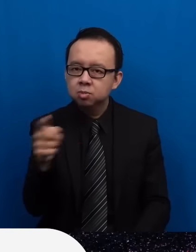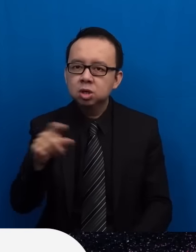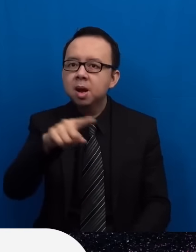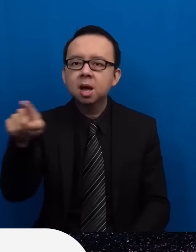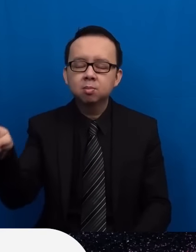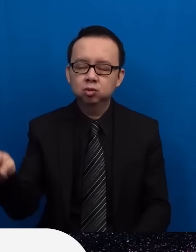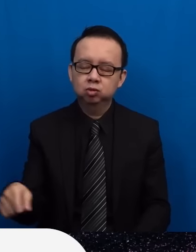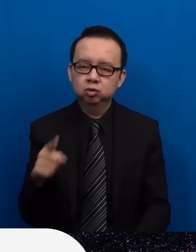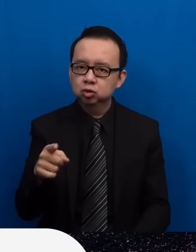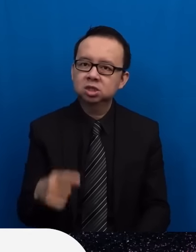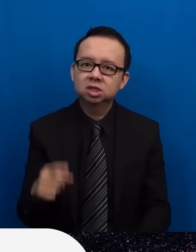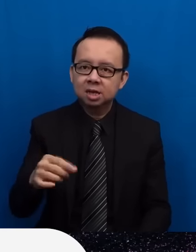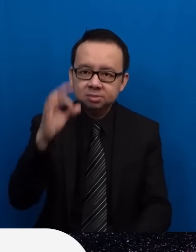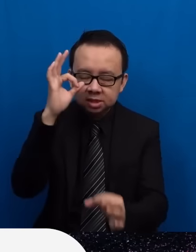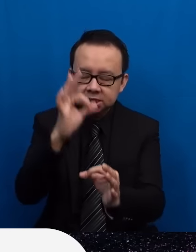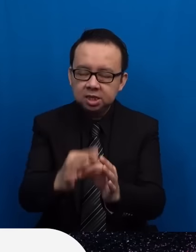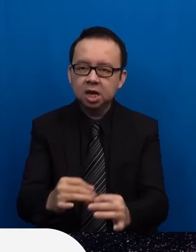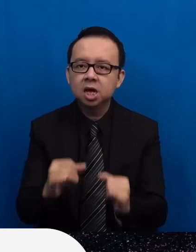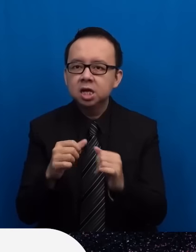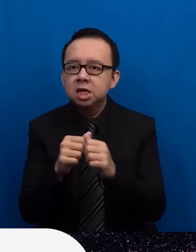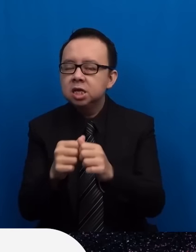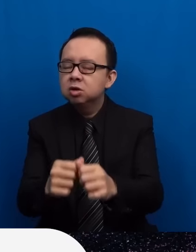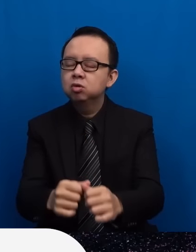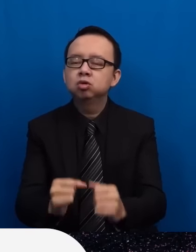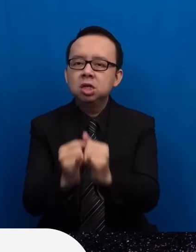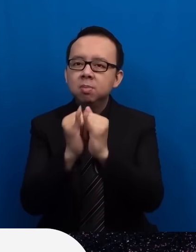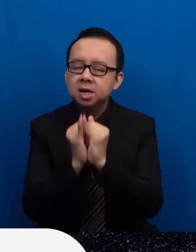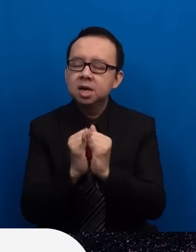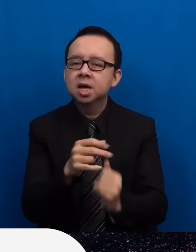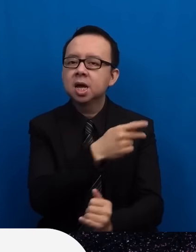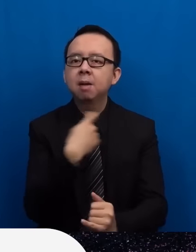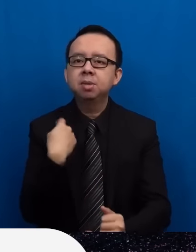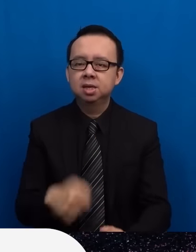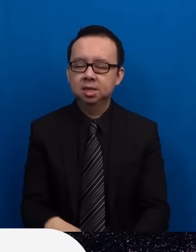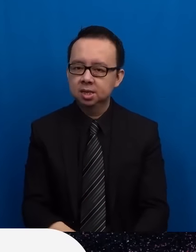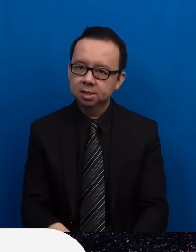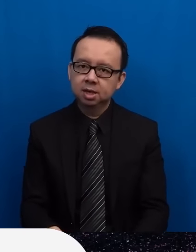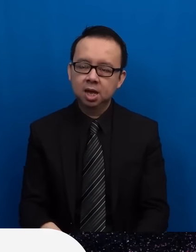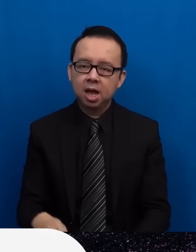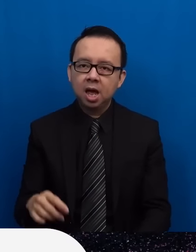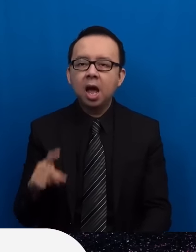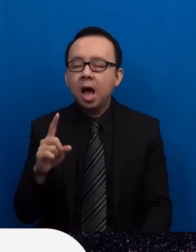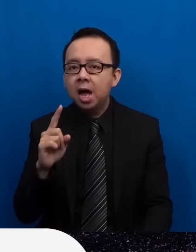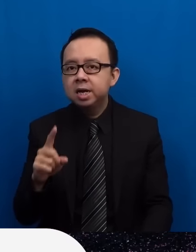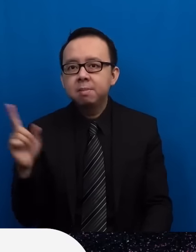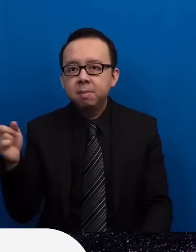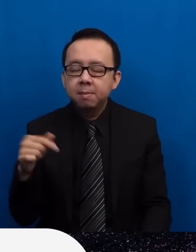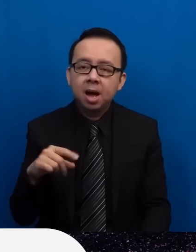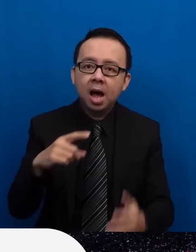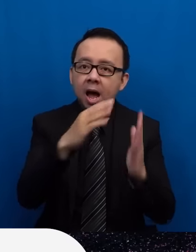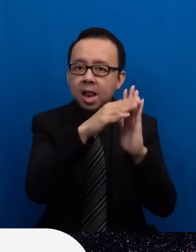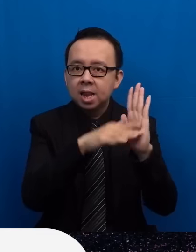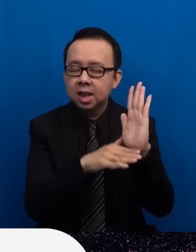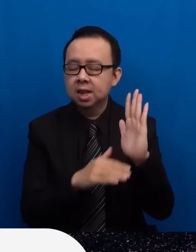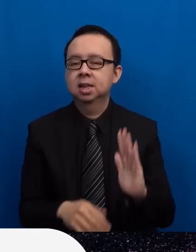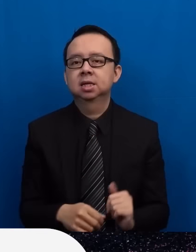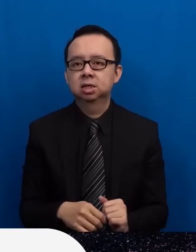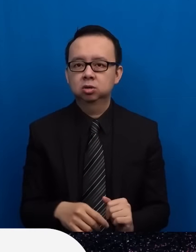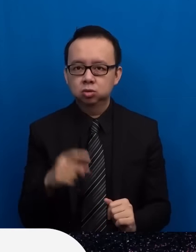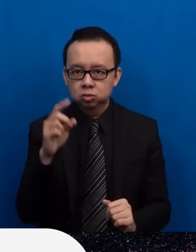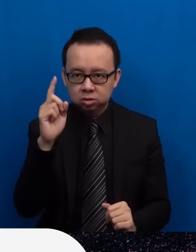Anda setia untuk mengikuti ibadah-ibadah kami. Ada beberapa hal yang perlu Anda perhatikan. Yang pertama